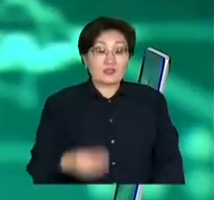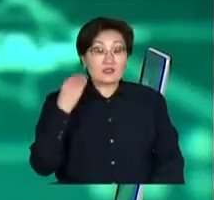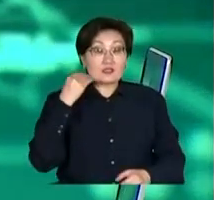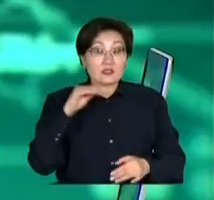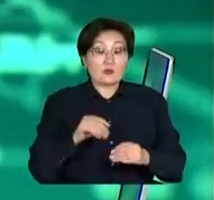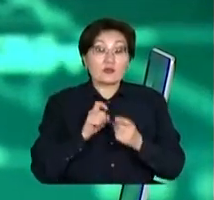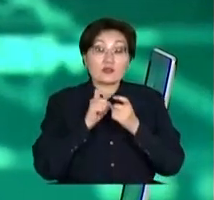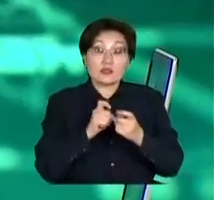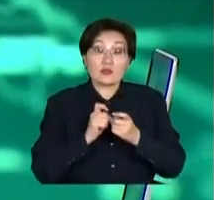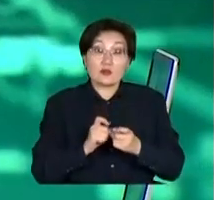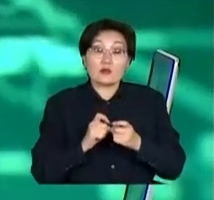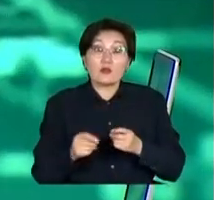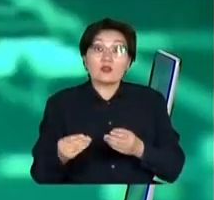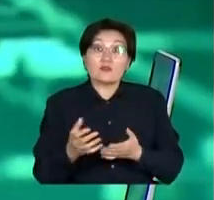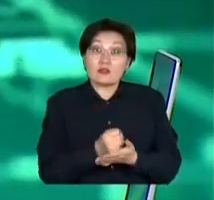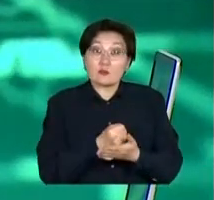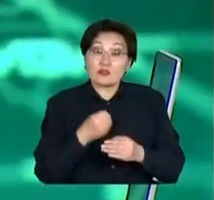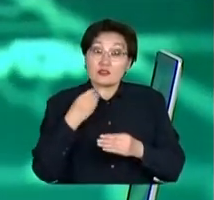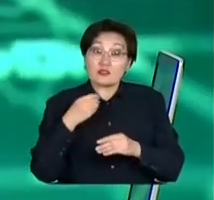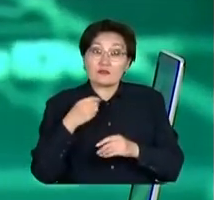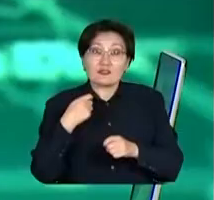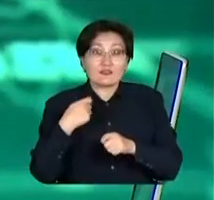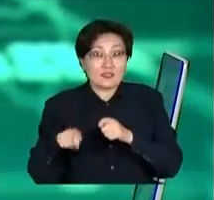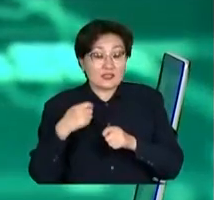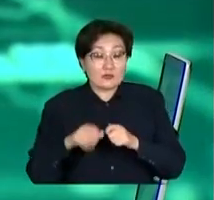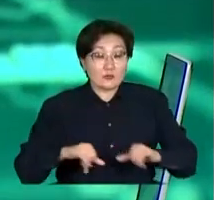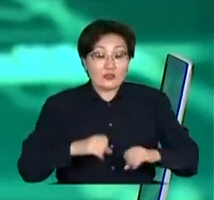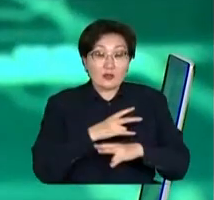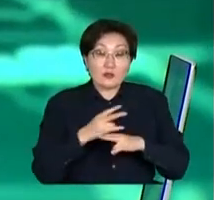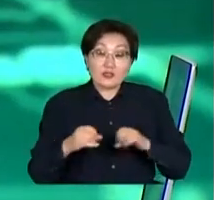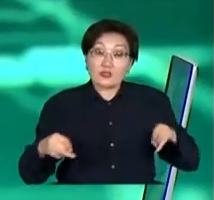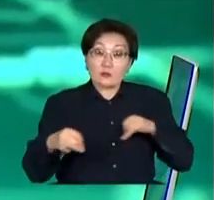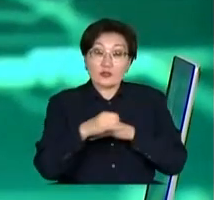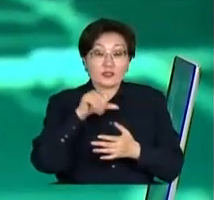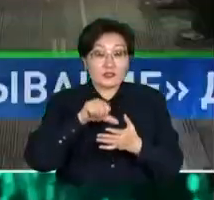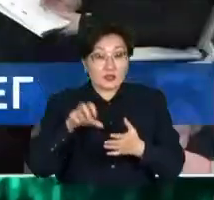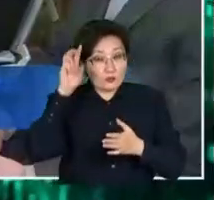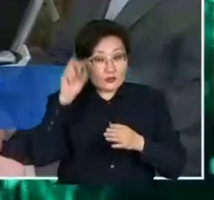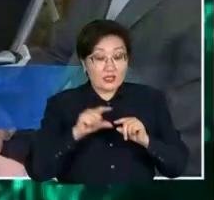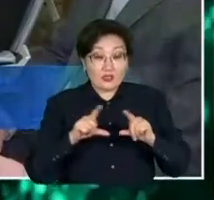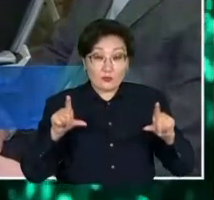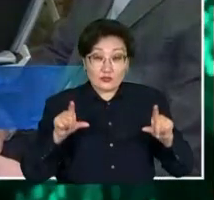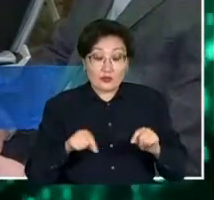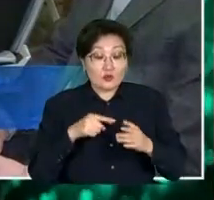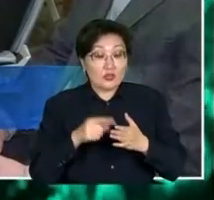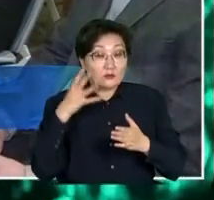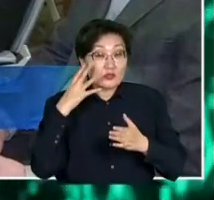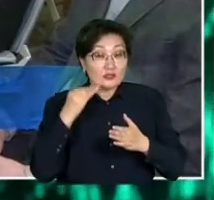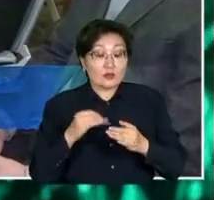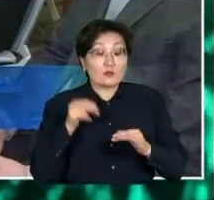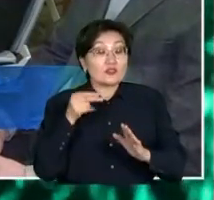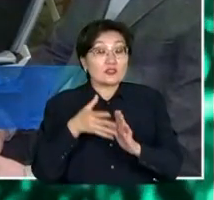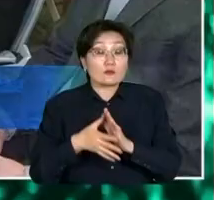Эффективность борьбы с отмыванием денег и финансированием терроризма обсудили сегодня представители госорганов и неправительственных организаций в Алматы. Они